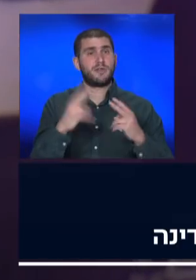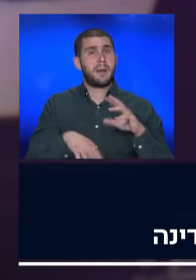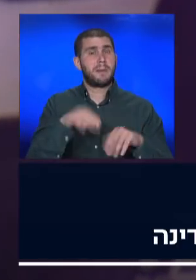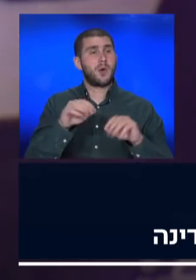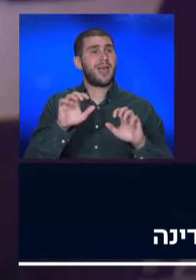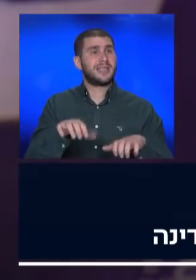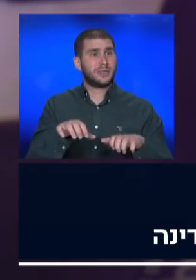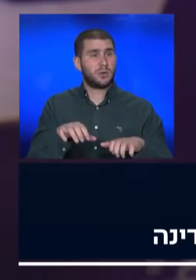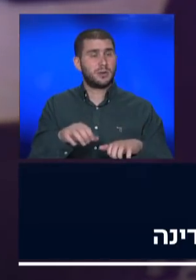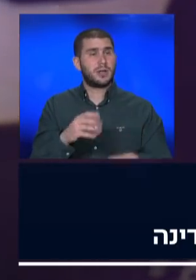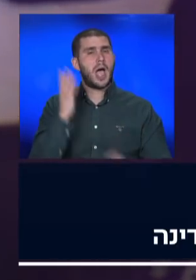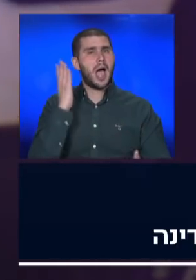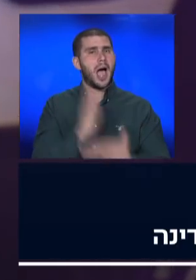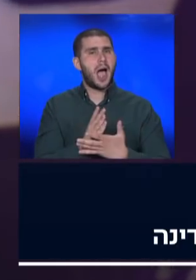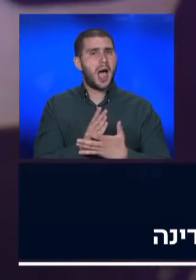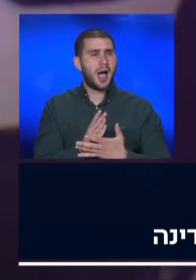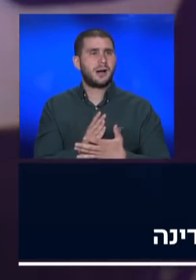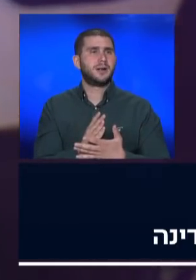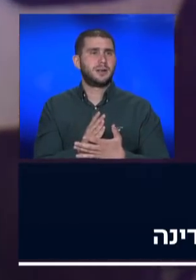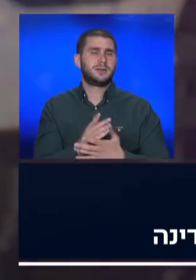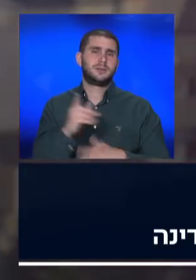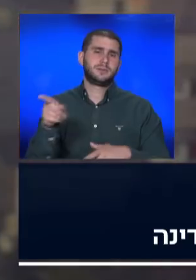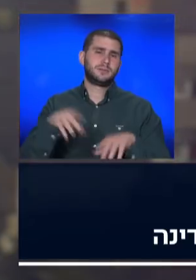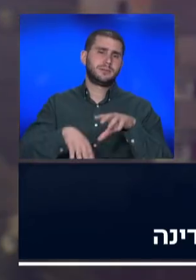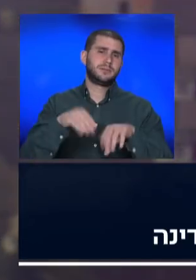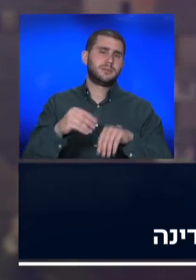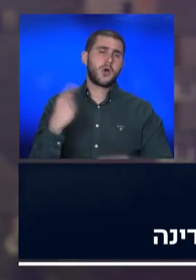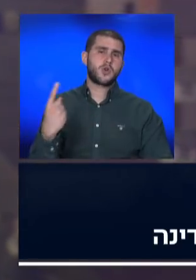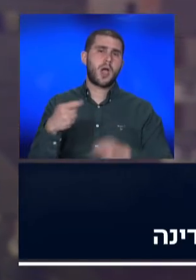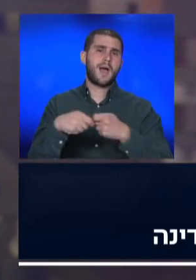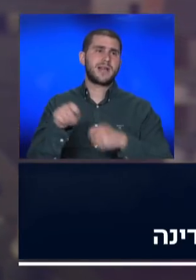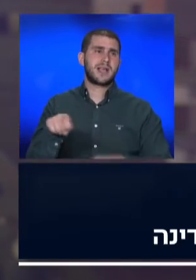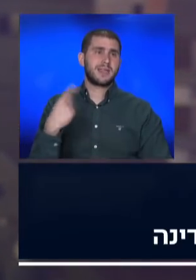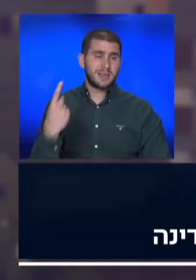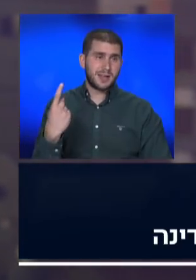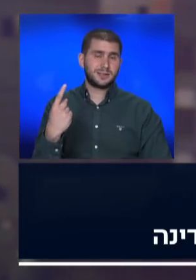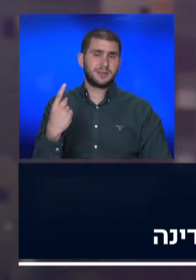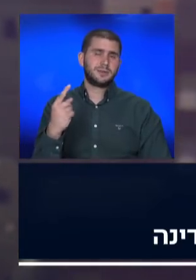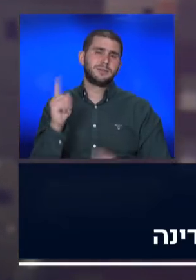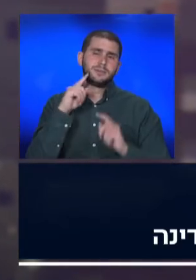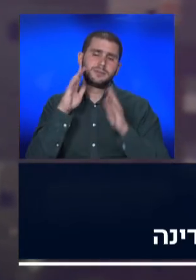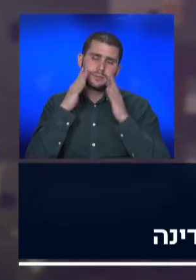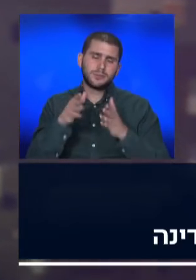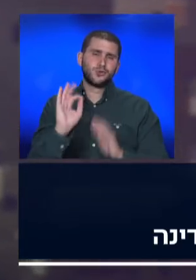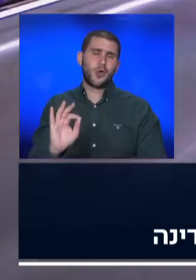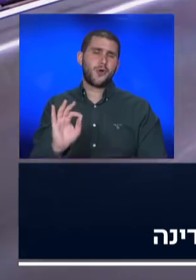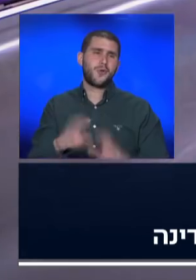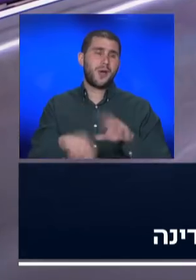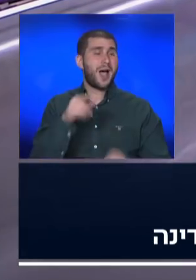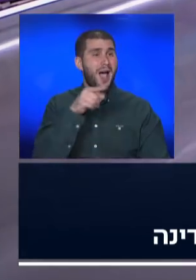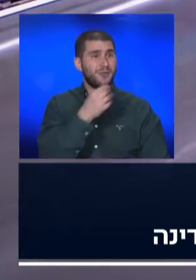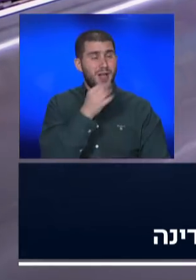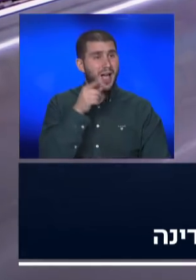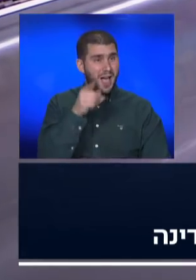האחראי מאחורי הפרגוד, כל חבר כנסת בינו לבין בוראו, ולכן... אתה בכלל חש